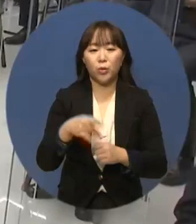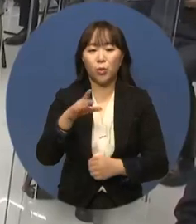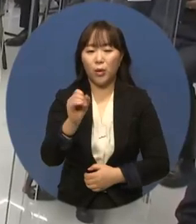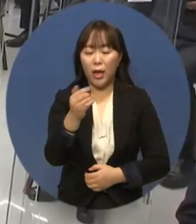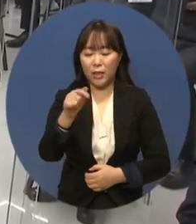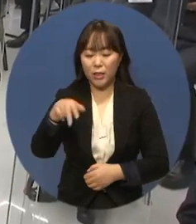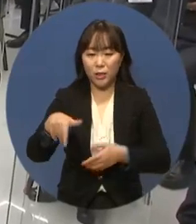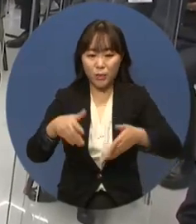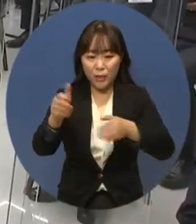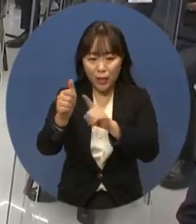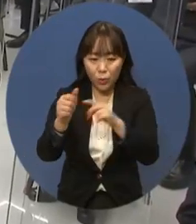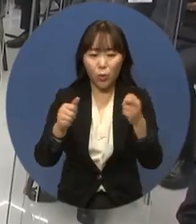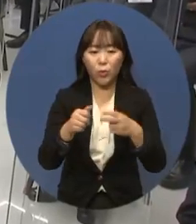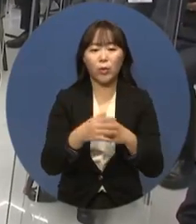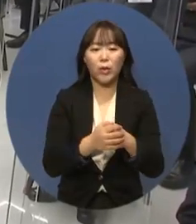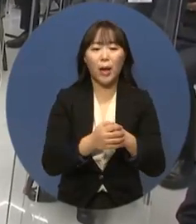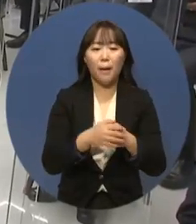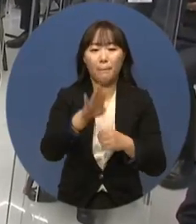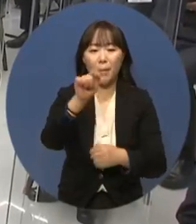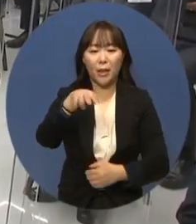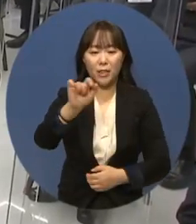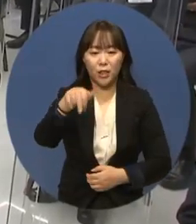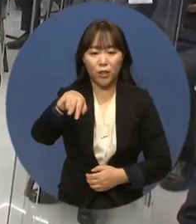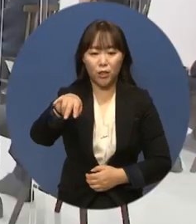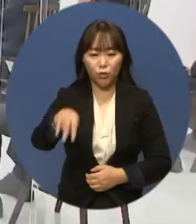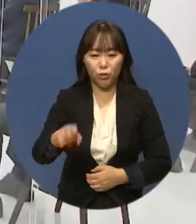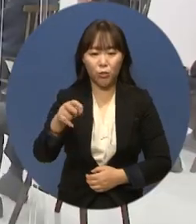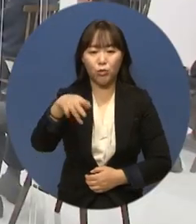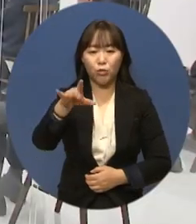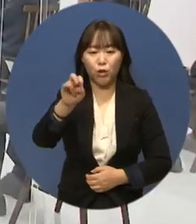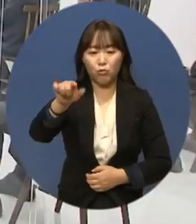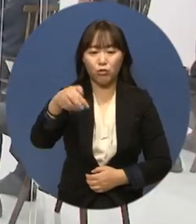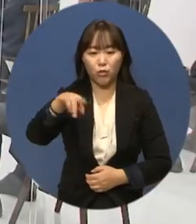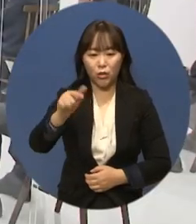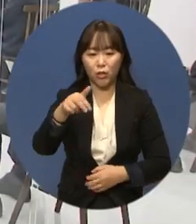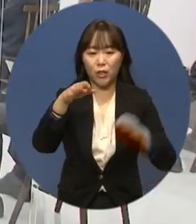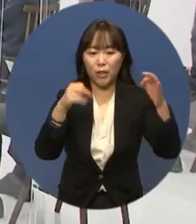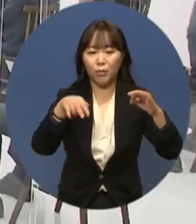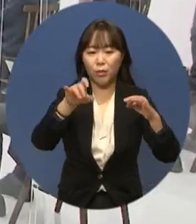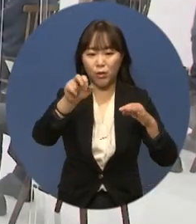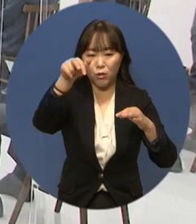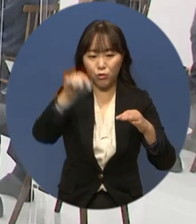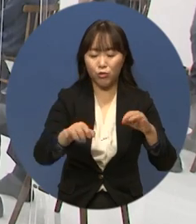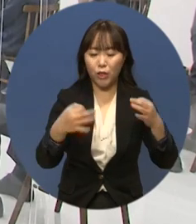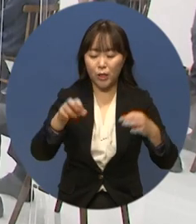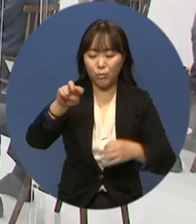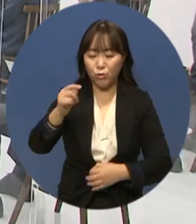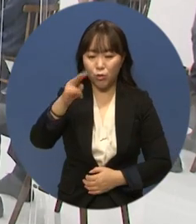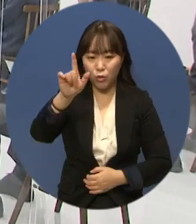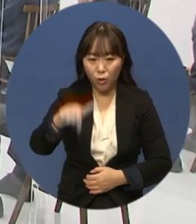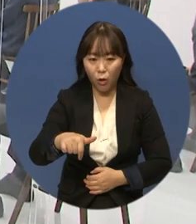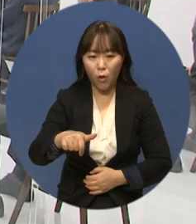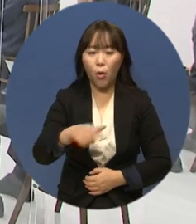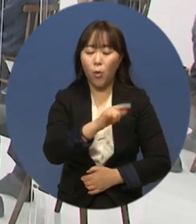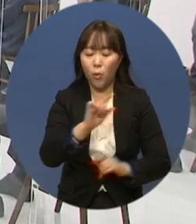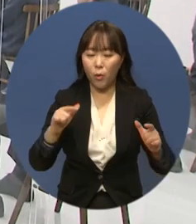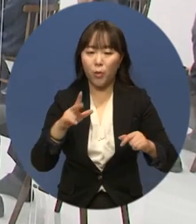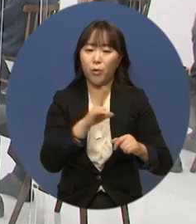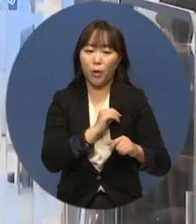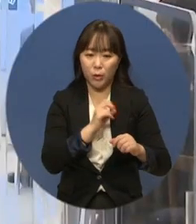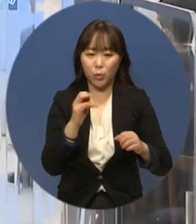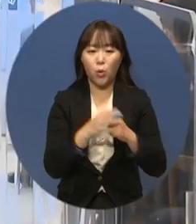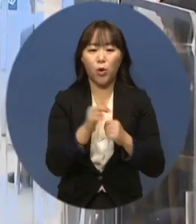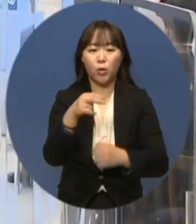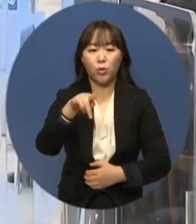산업부 박 챙 교차 관 정운천 김성주 김윤덕 안호영 국회의원 효성 첨단소재 황 정 모